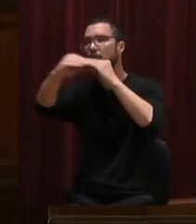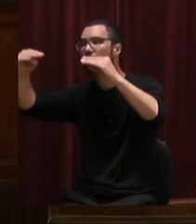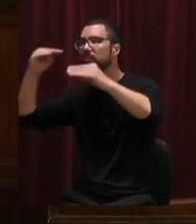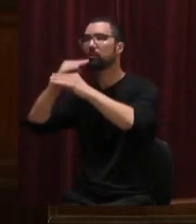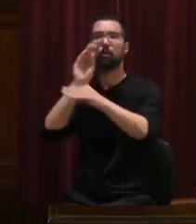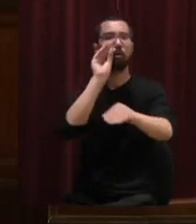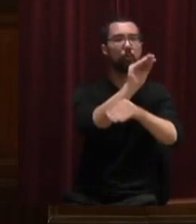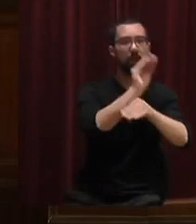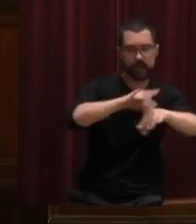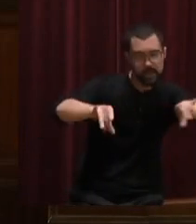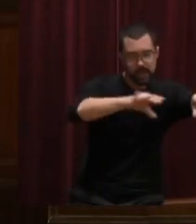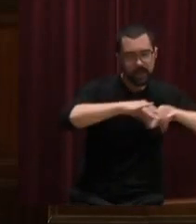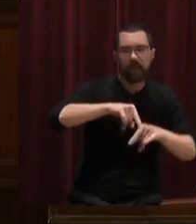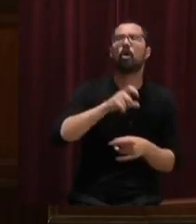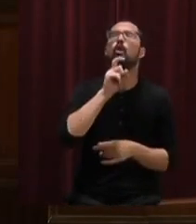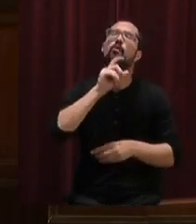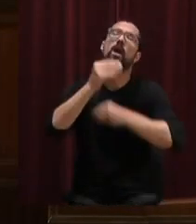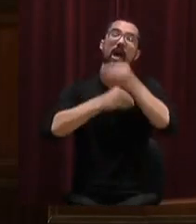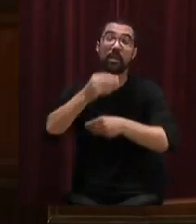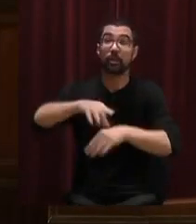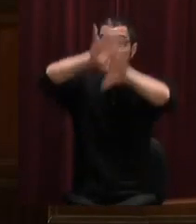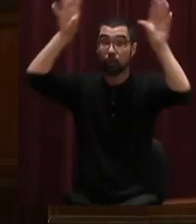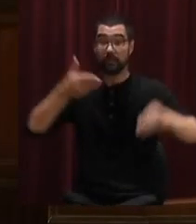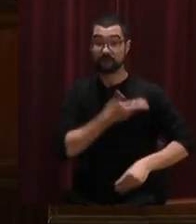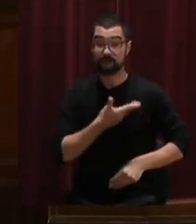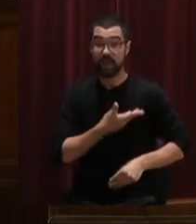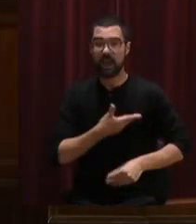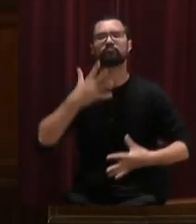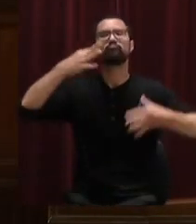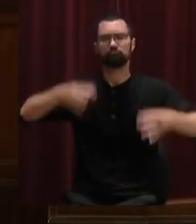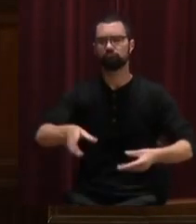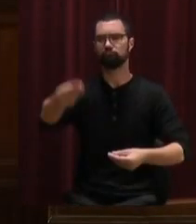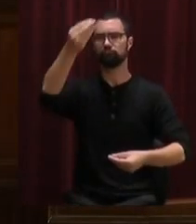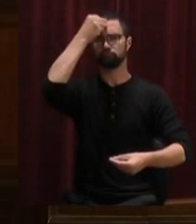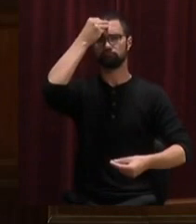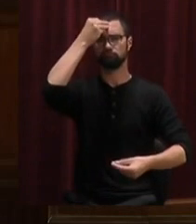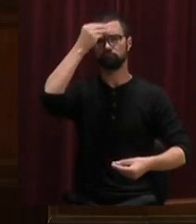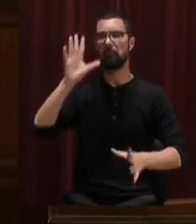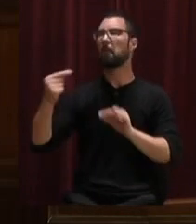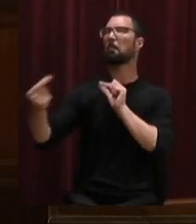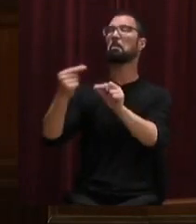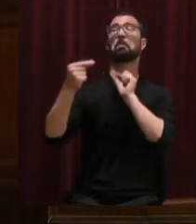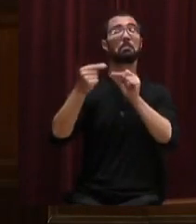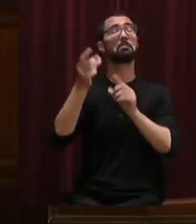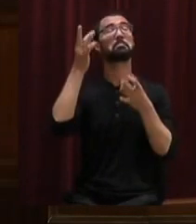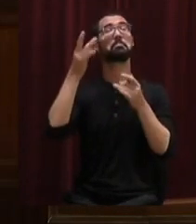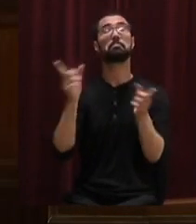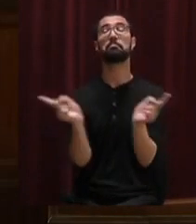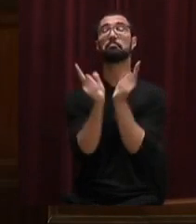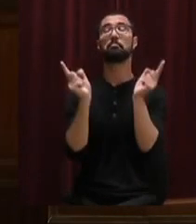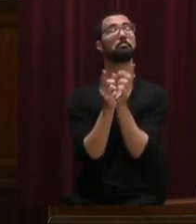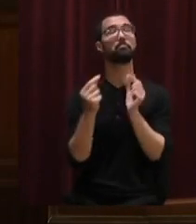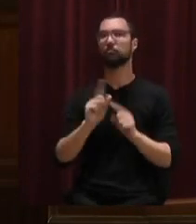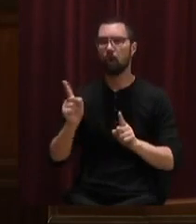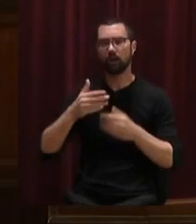del territori, convertim aquests valors en principis, sense caure en la temptació de la brega de curt recorregut. Per